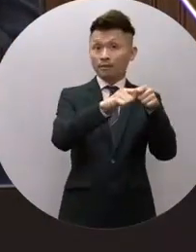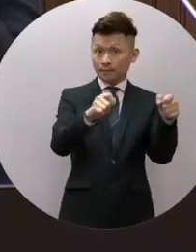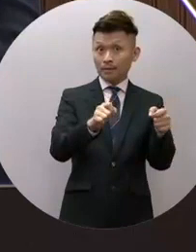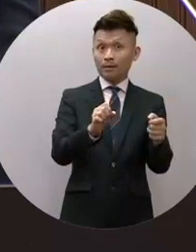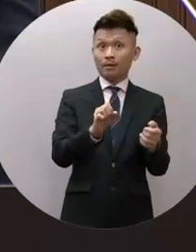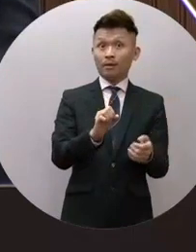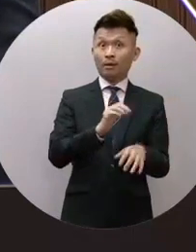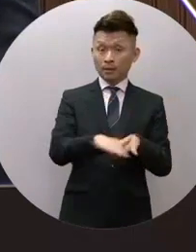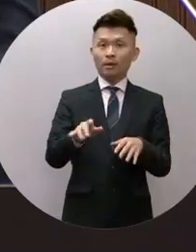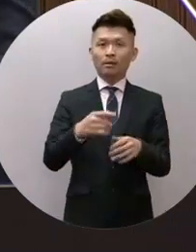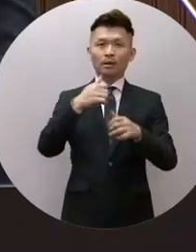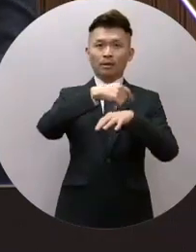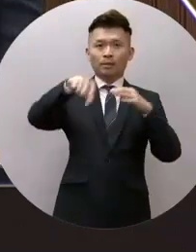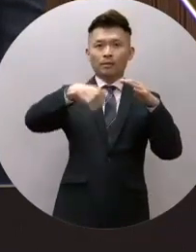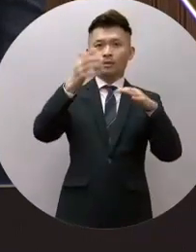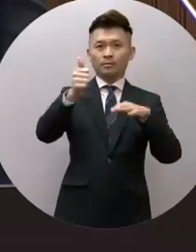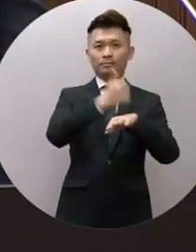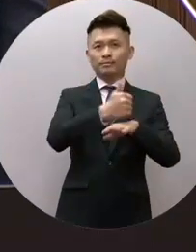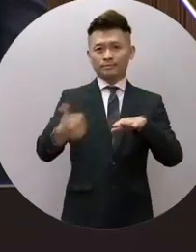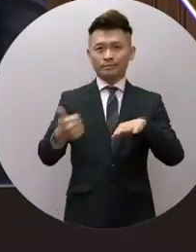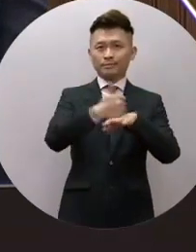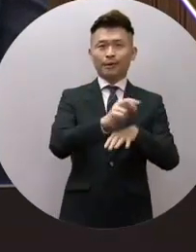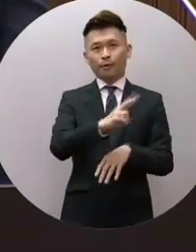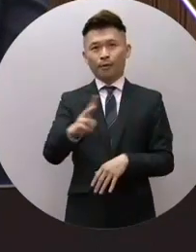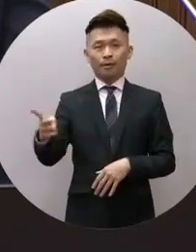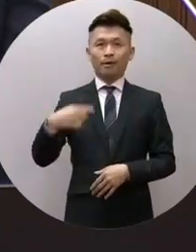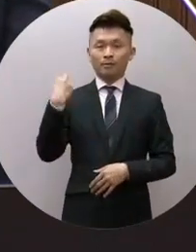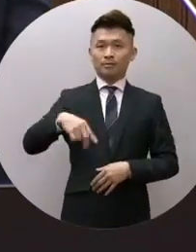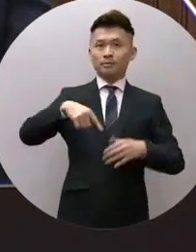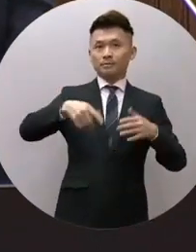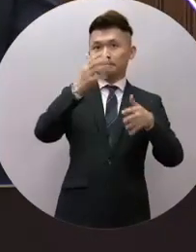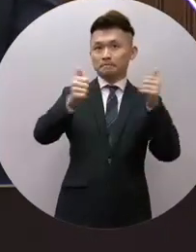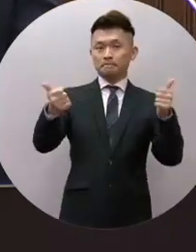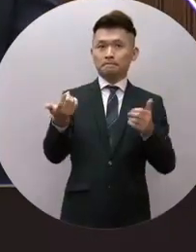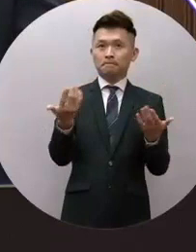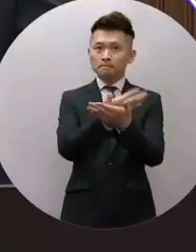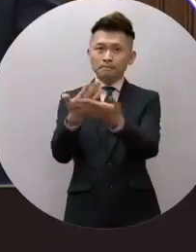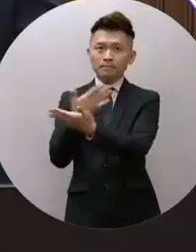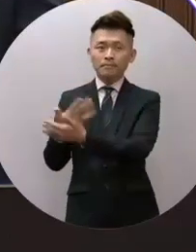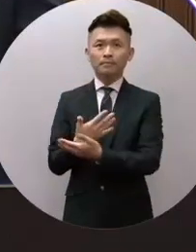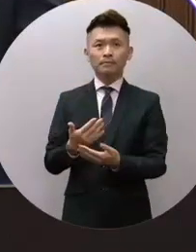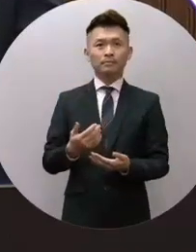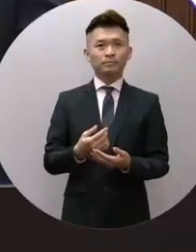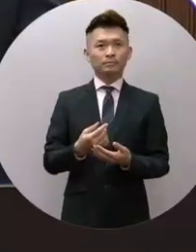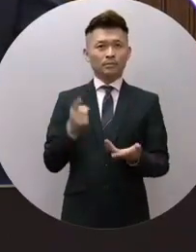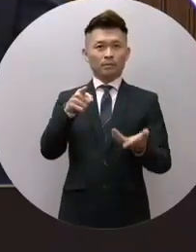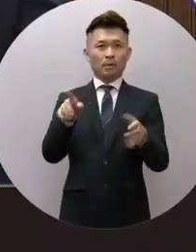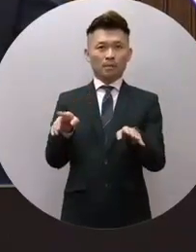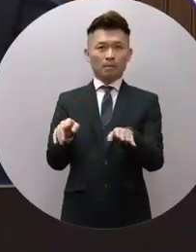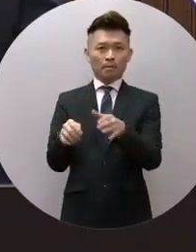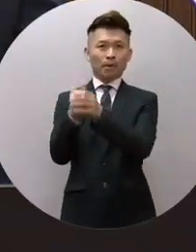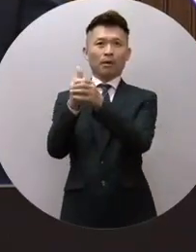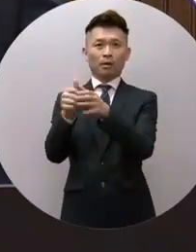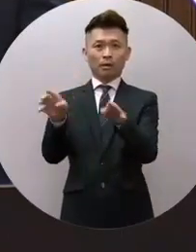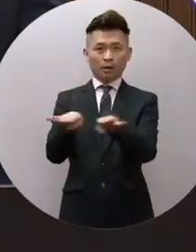着院长的替换，包括到我们的这个首长的异动，最后面看似有这个好像有一个开头，可最后面